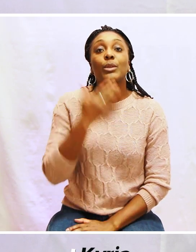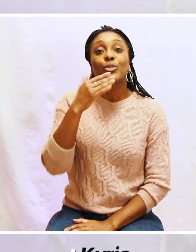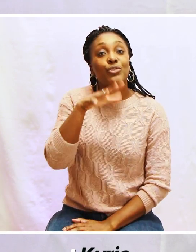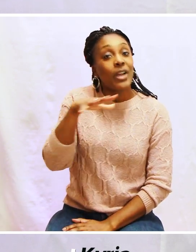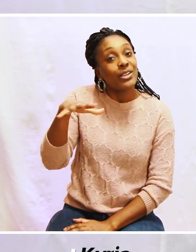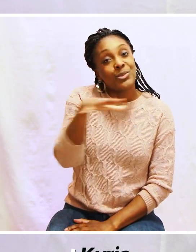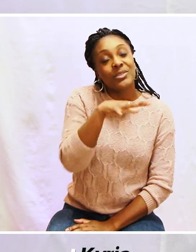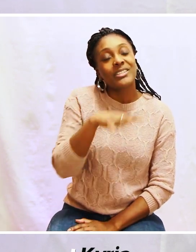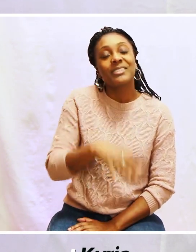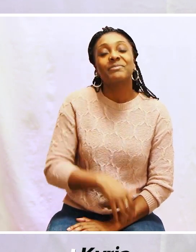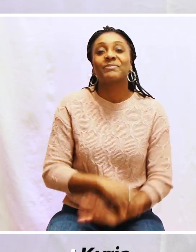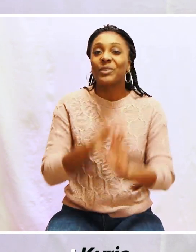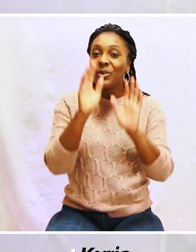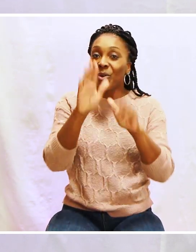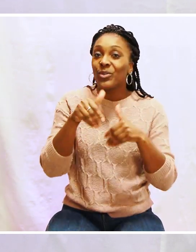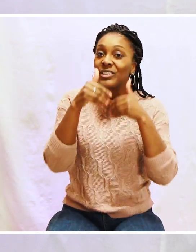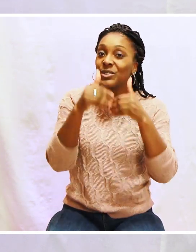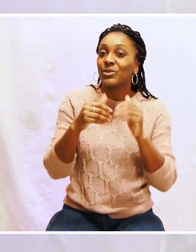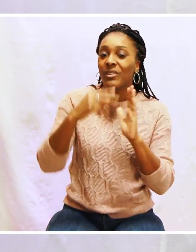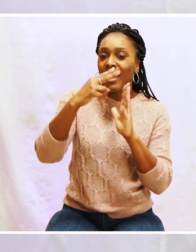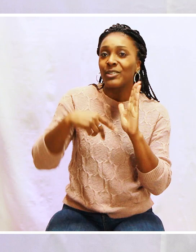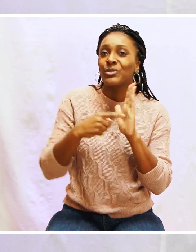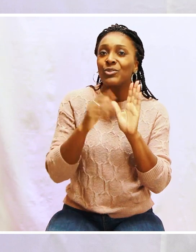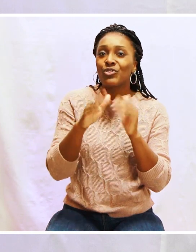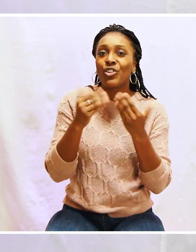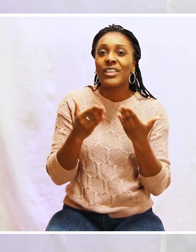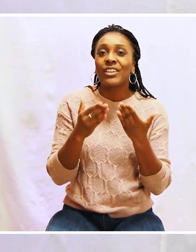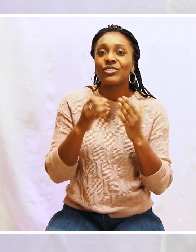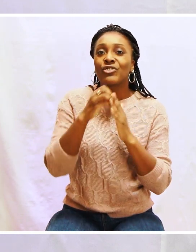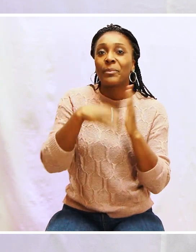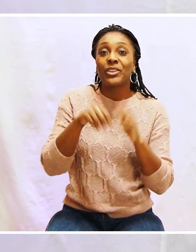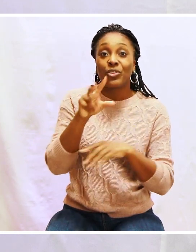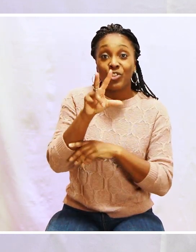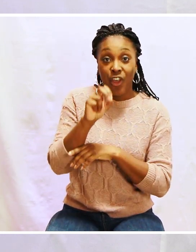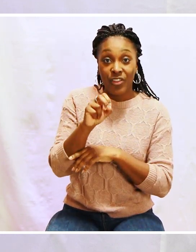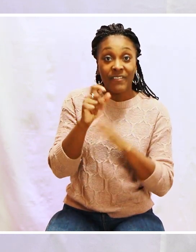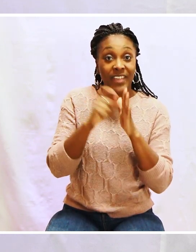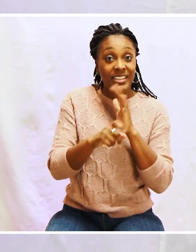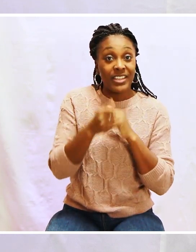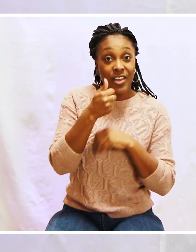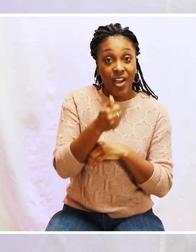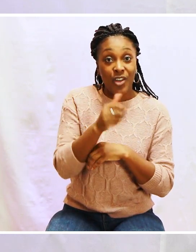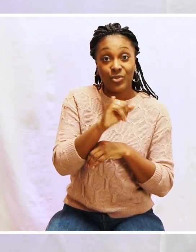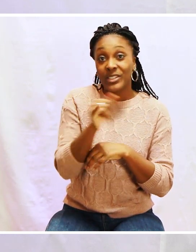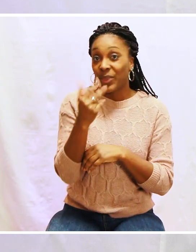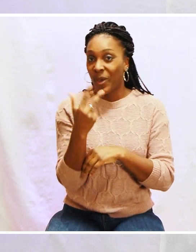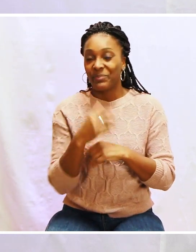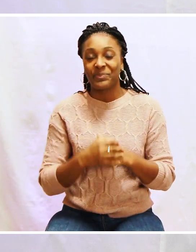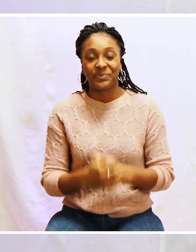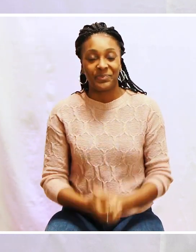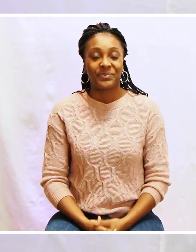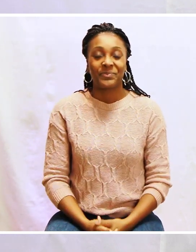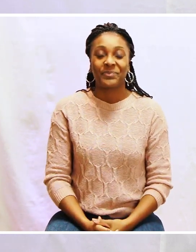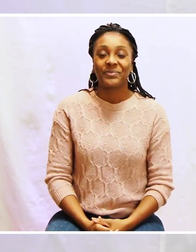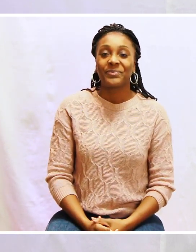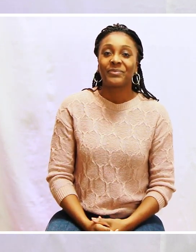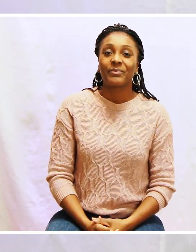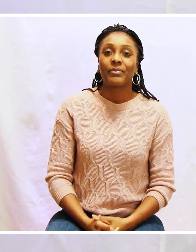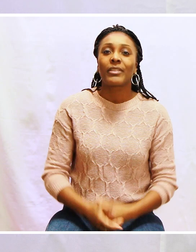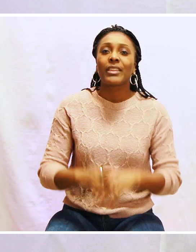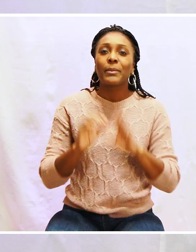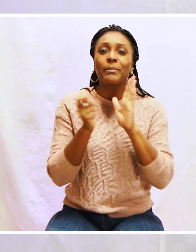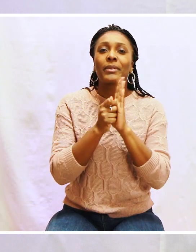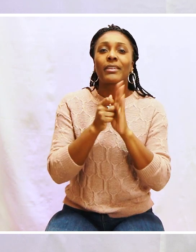Bien, bonjour à tous et à toutes. On continue notre lecture dans Genèse chapitre 30, versets 1 à 3.